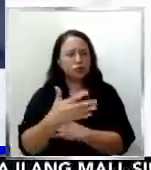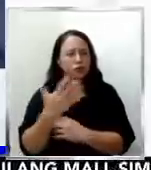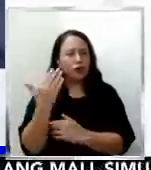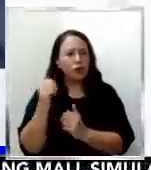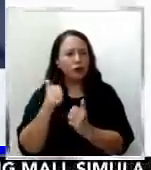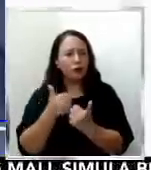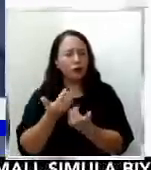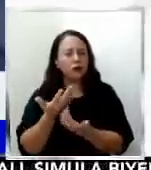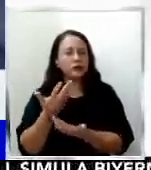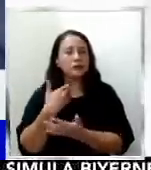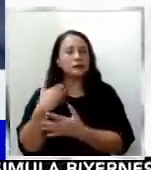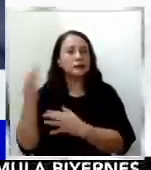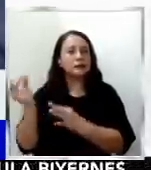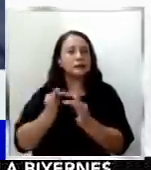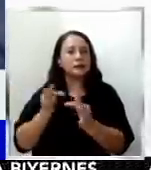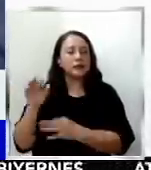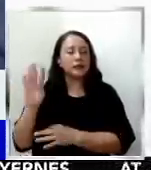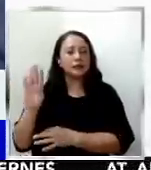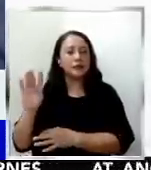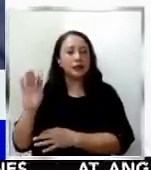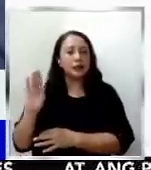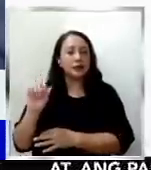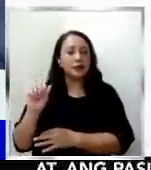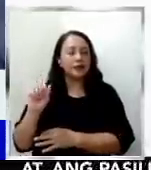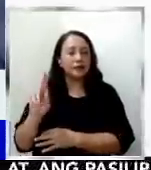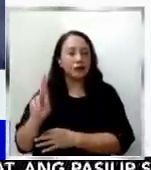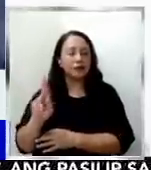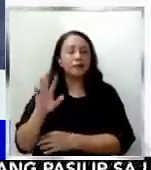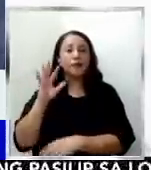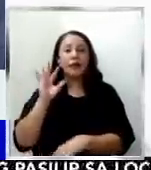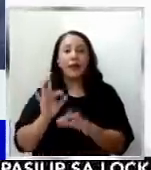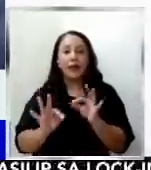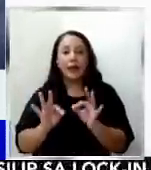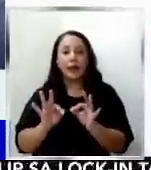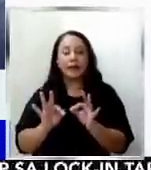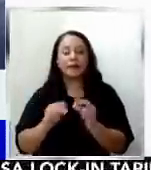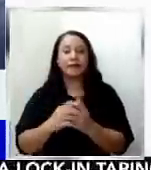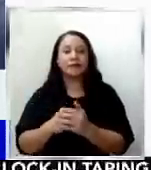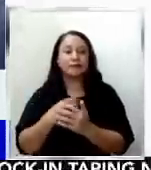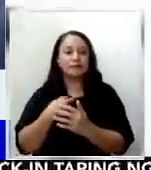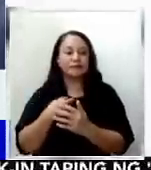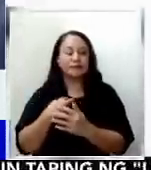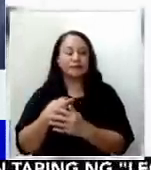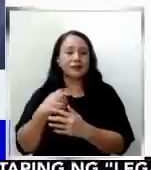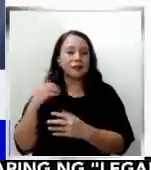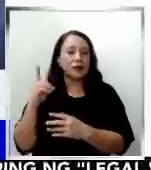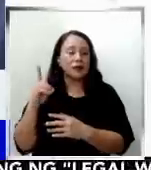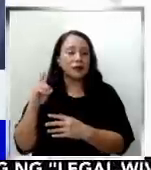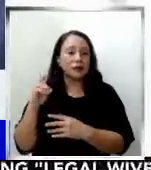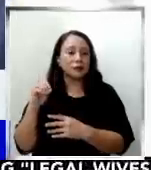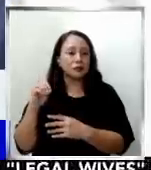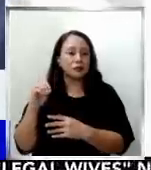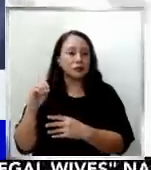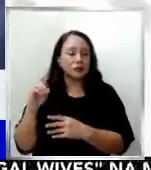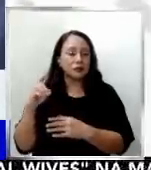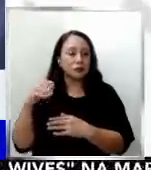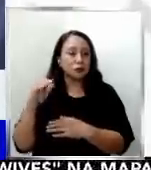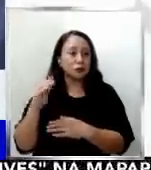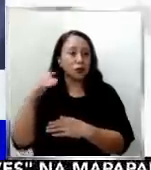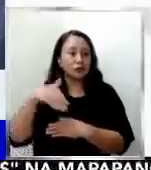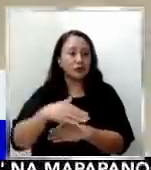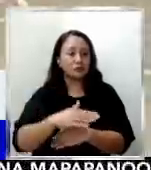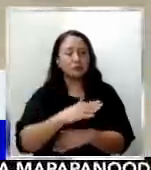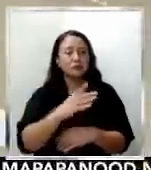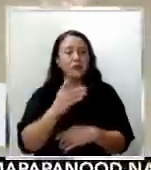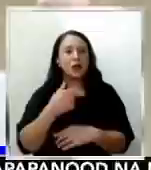Ang explanation ng BFAR, pag ganong mga stranding ng dolphin, usually ano siya, nahihiwalay sa kanyang mga